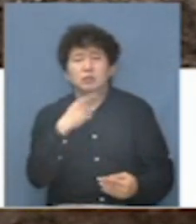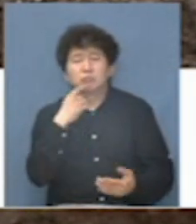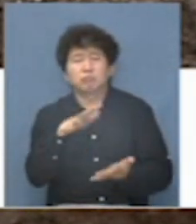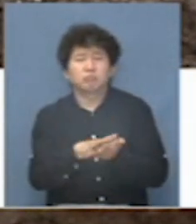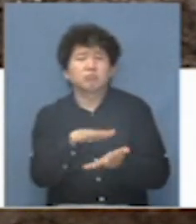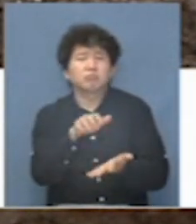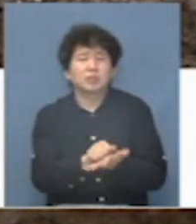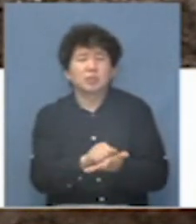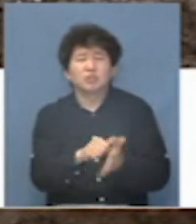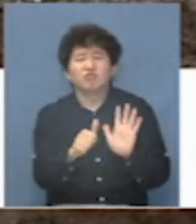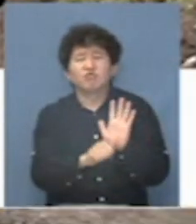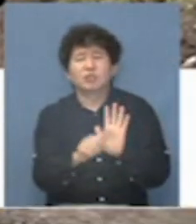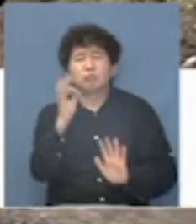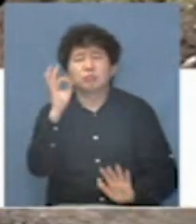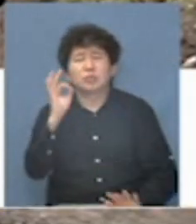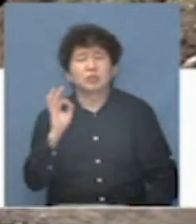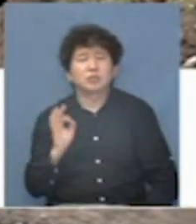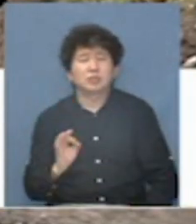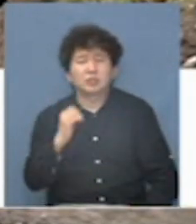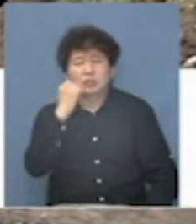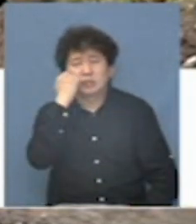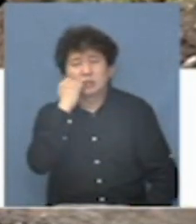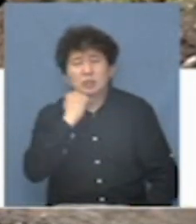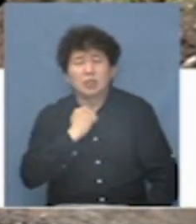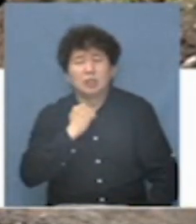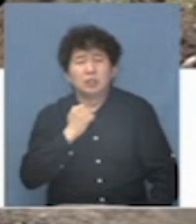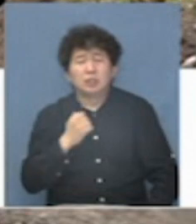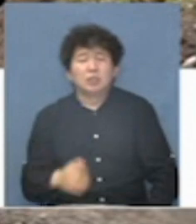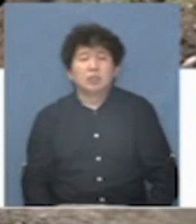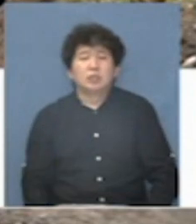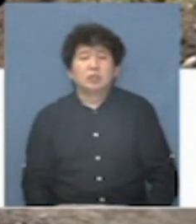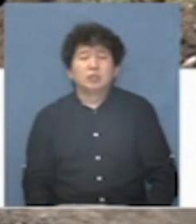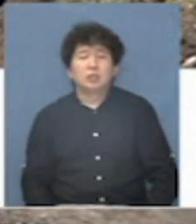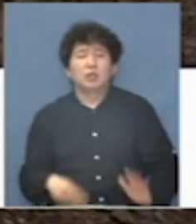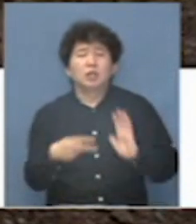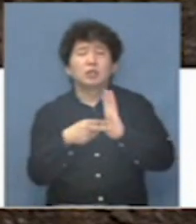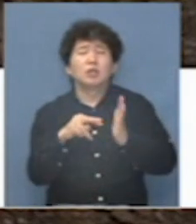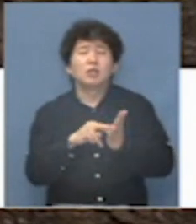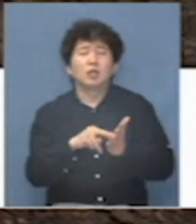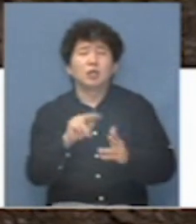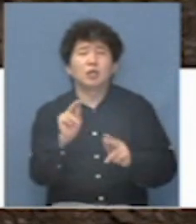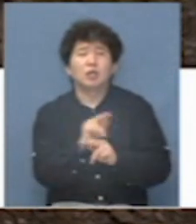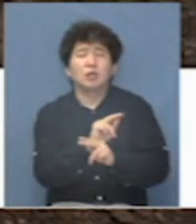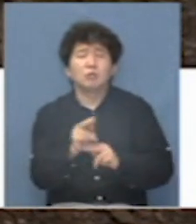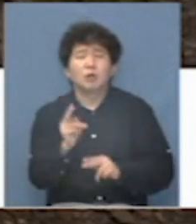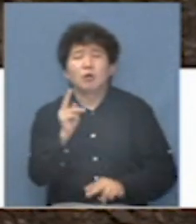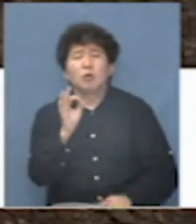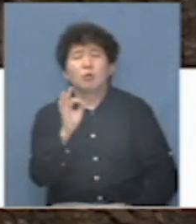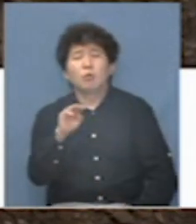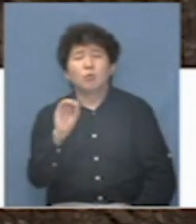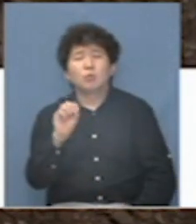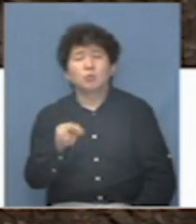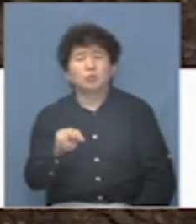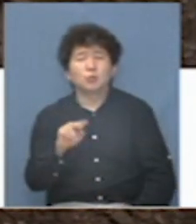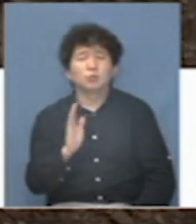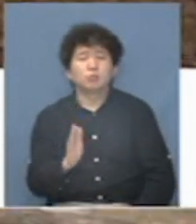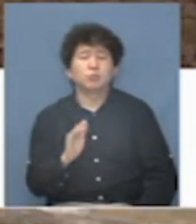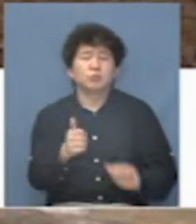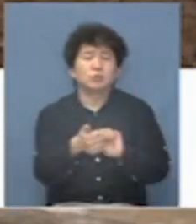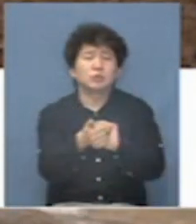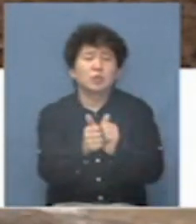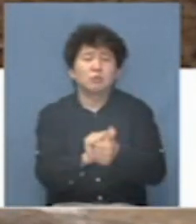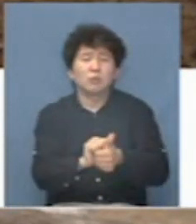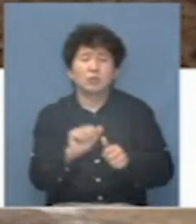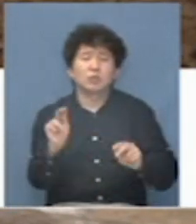более 60%. По данным представителей станции, запланирован ремонт котлов и вспомогательного оборудования. Будет проведена замена